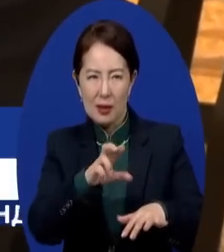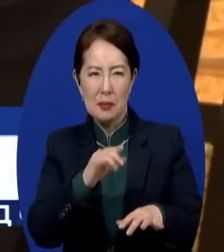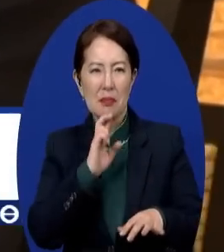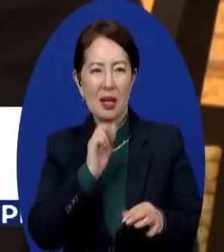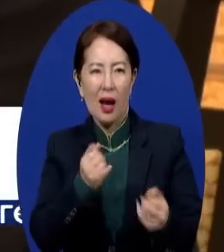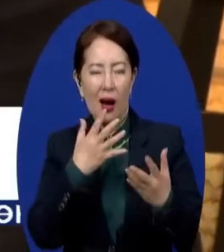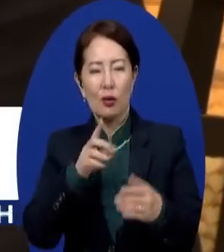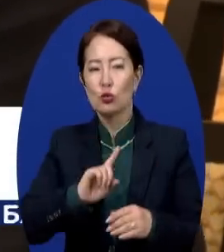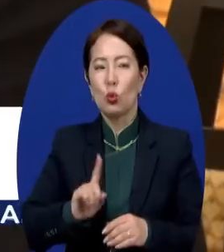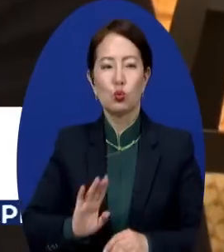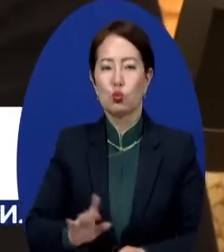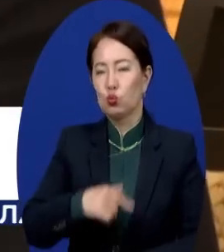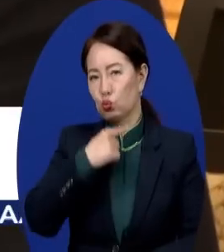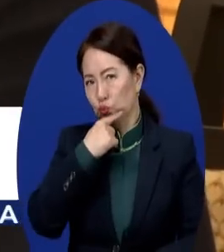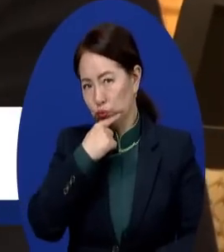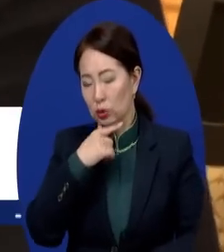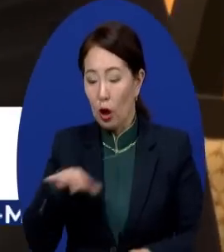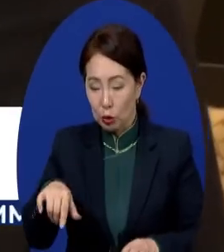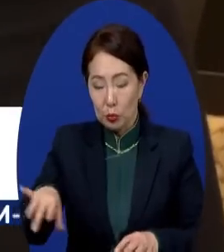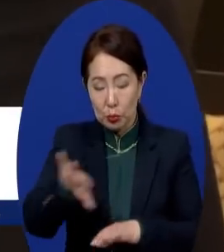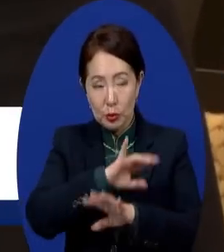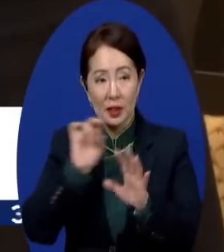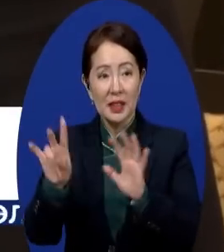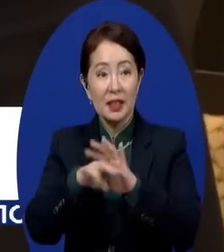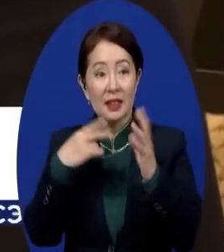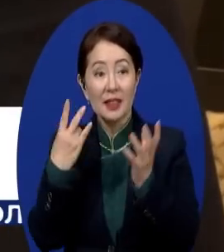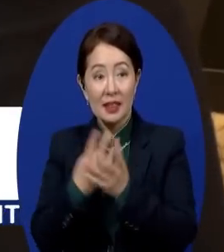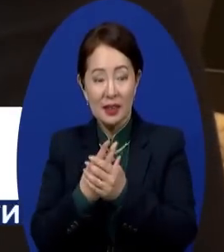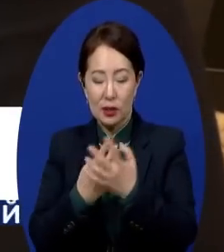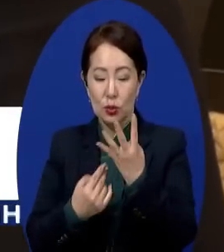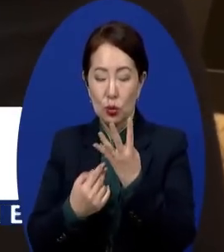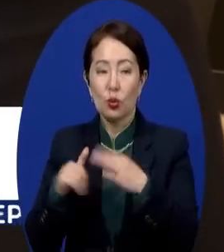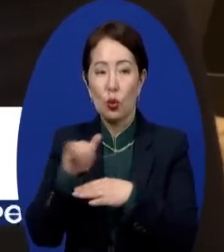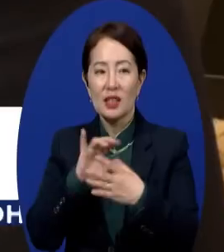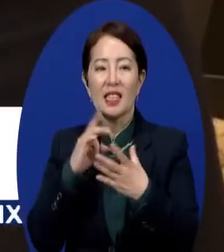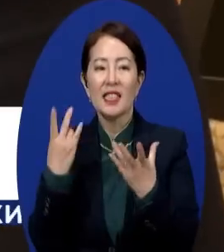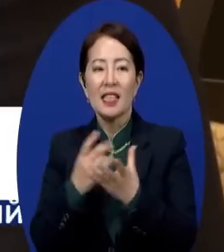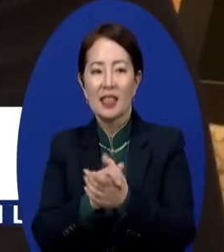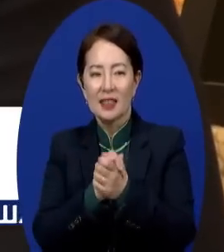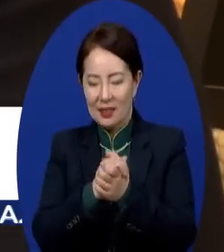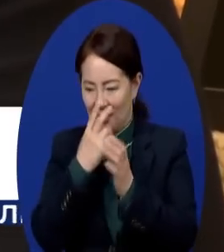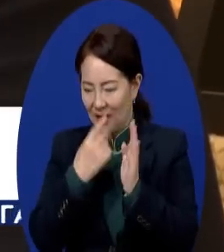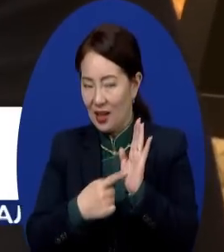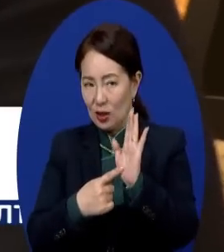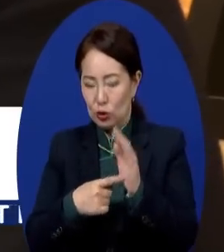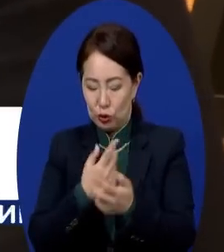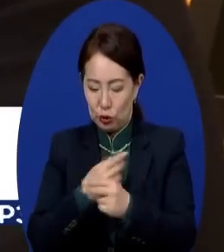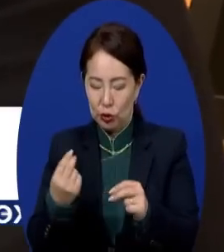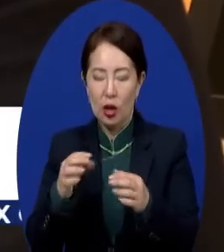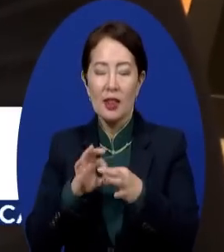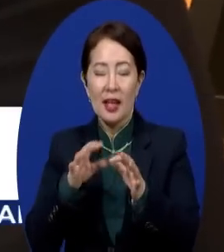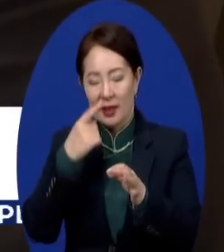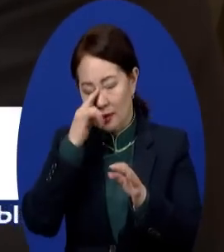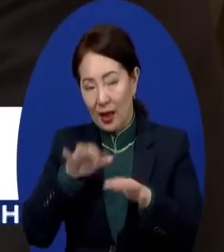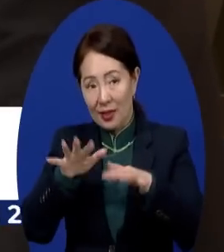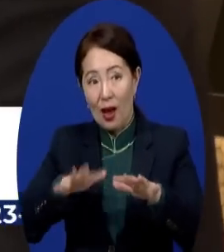зөвшөөрч чадахгүй. Ийм цаг үед бид нэгдмэл байж дөрвөн улсын эв нэгдлийг харуулах хэрэгтэй. Чөлөөт нээлттэй энэтхэг номхон далайн бүсийн